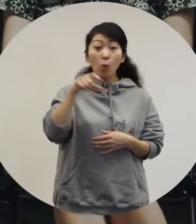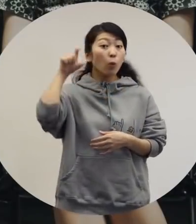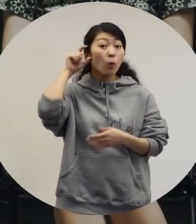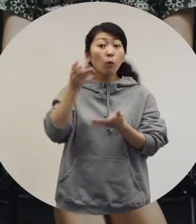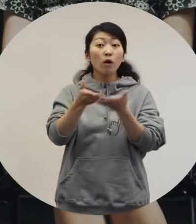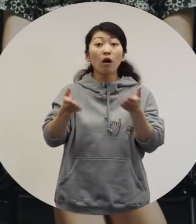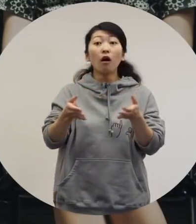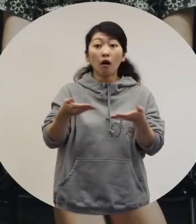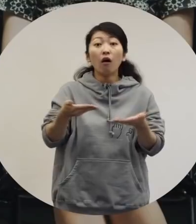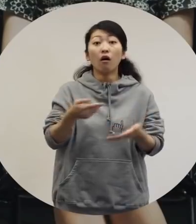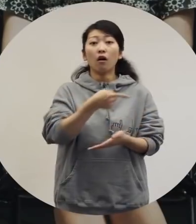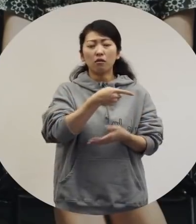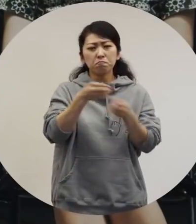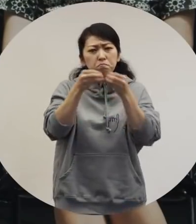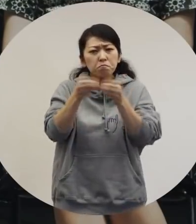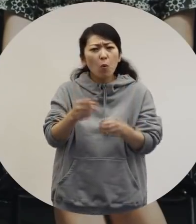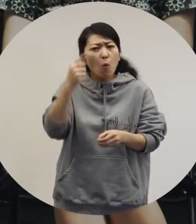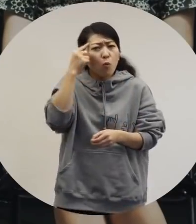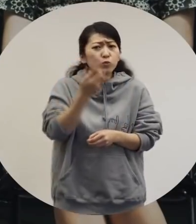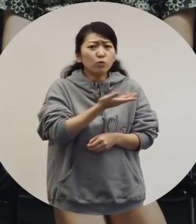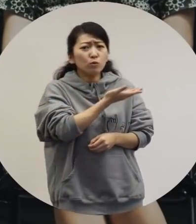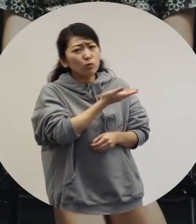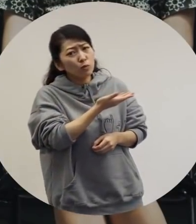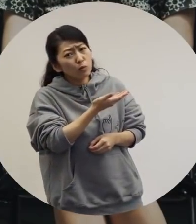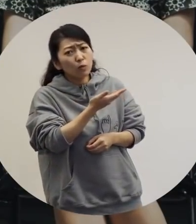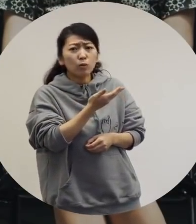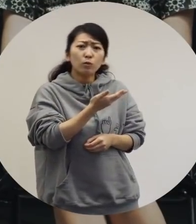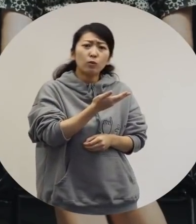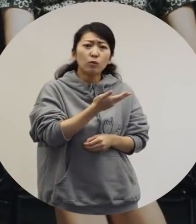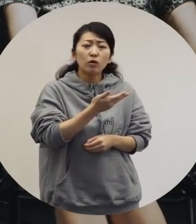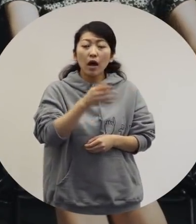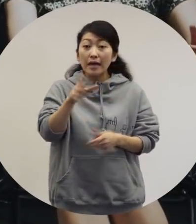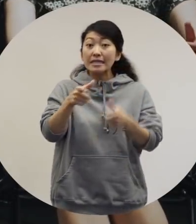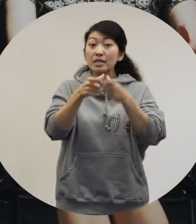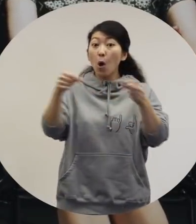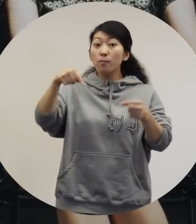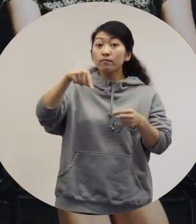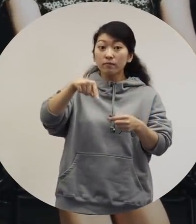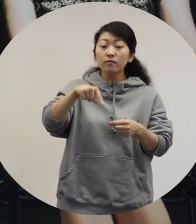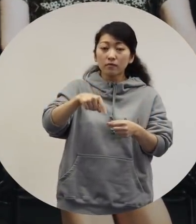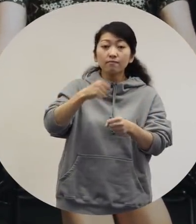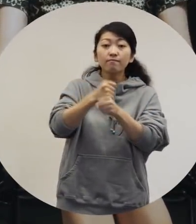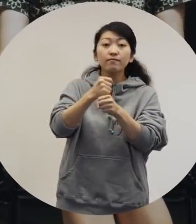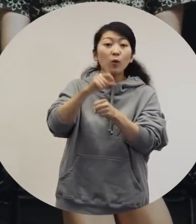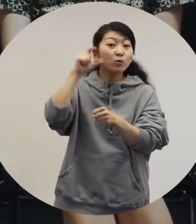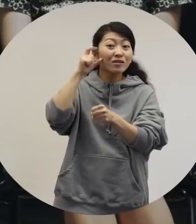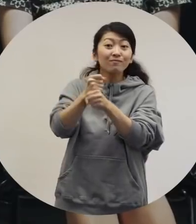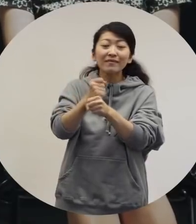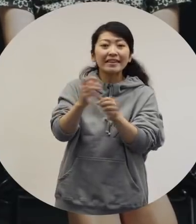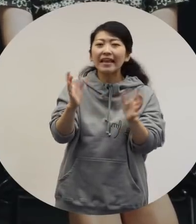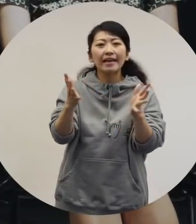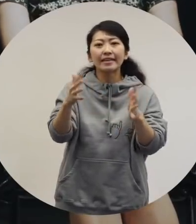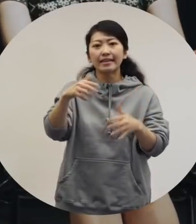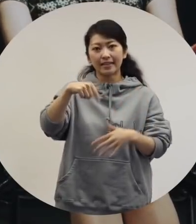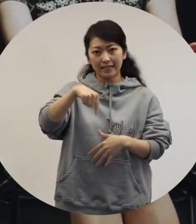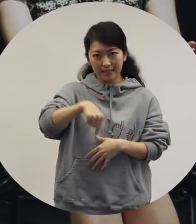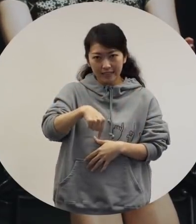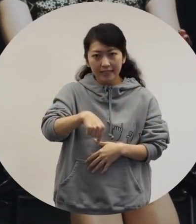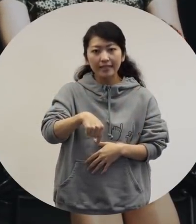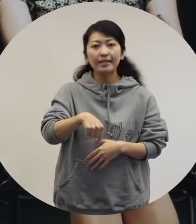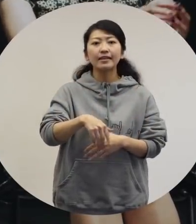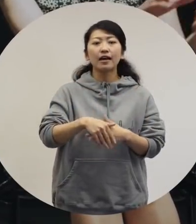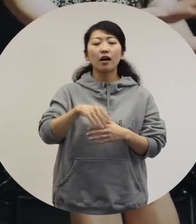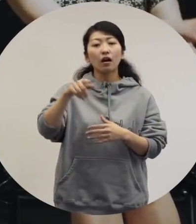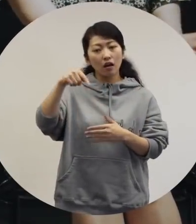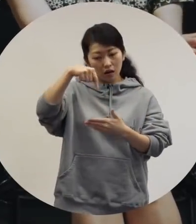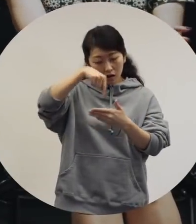ピッピとかね補聴器屋さんで働いてるからそこら辺詳しいと思うけど、 日本 って生産はないんですよね、補聴器って。 ああ、